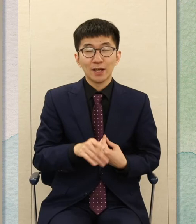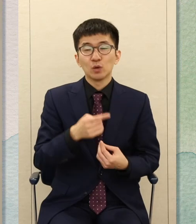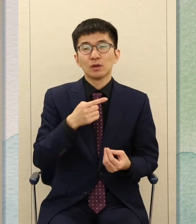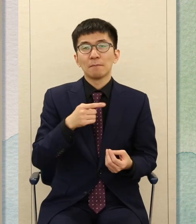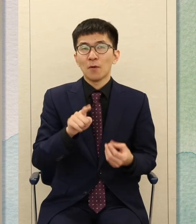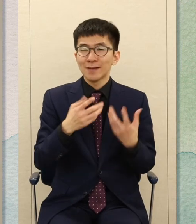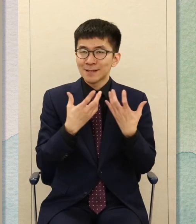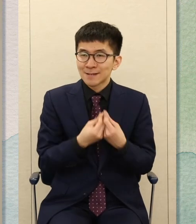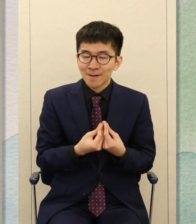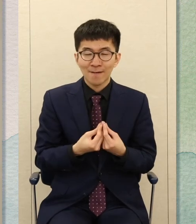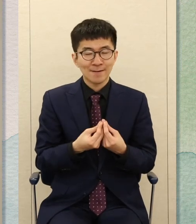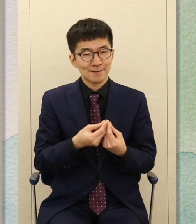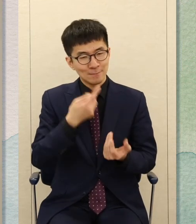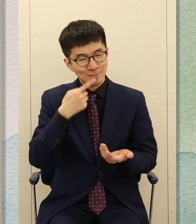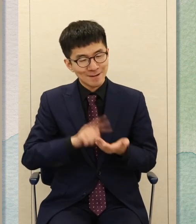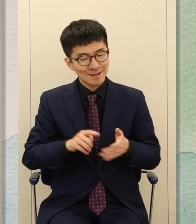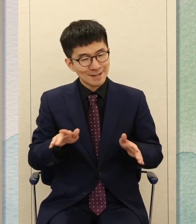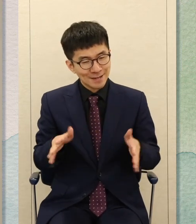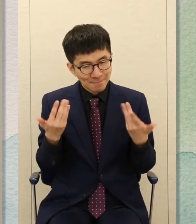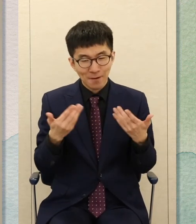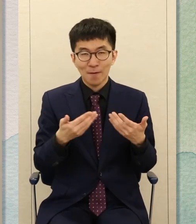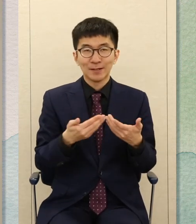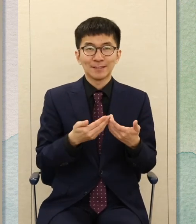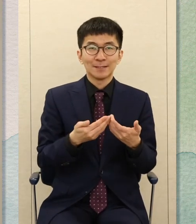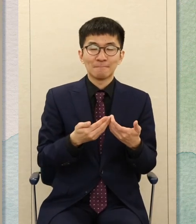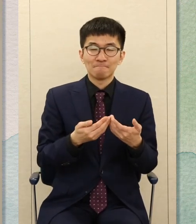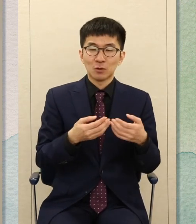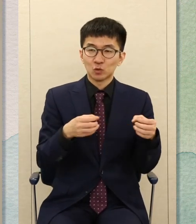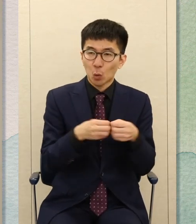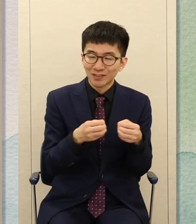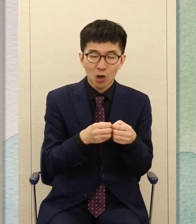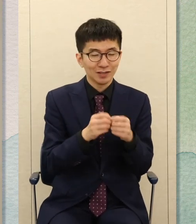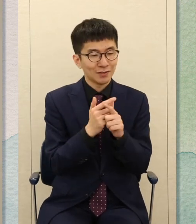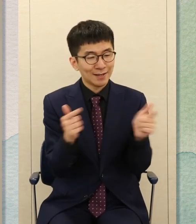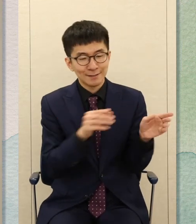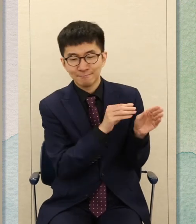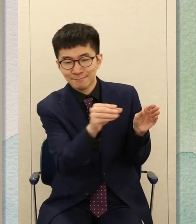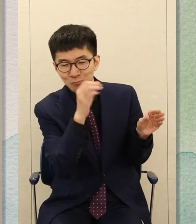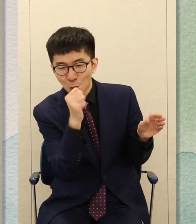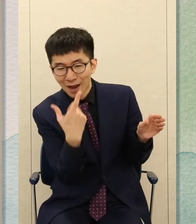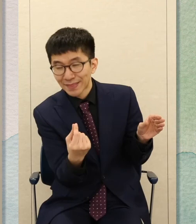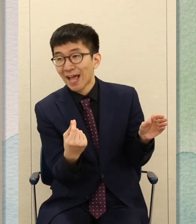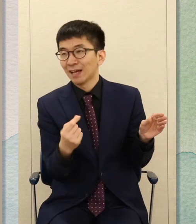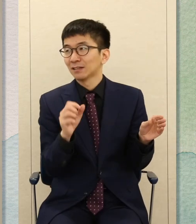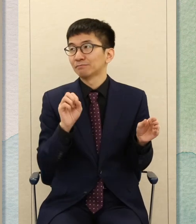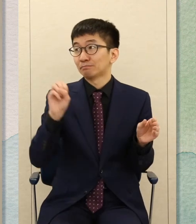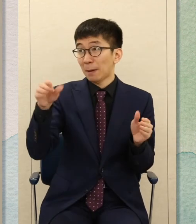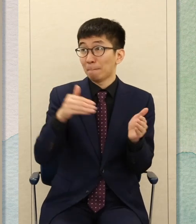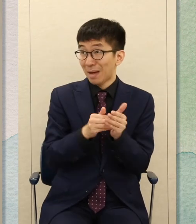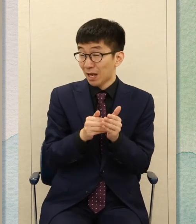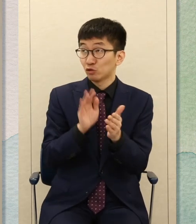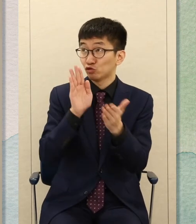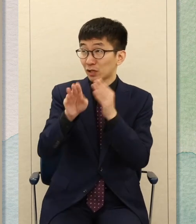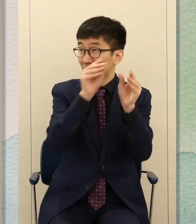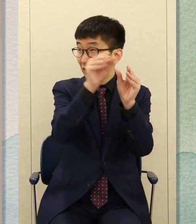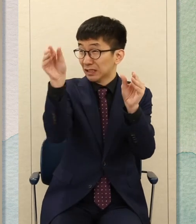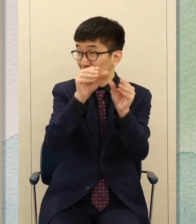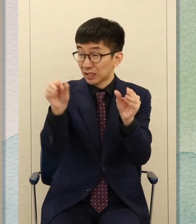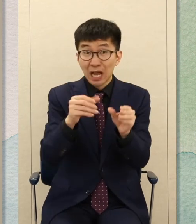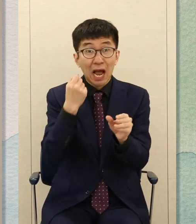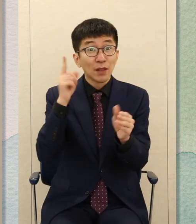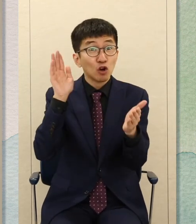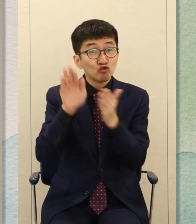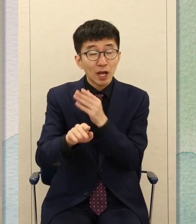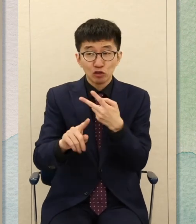한번 만들어라. 그래가지고 라이트 노블 코너를 서점 들어가자면 입구에 제일 잘 보이는 데다 딱 만들었는데요. 한 달